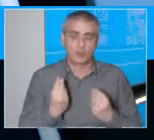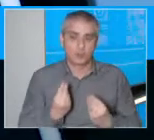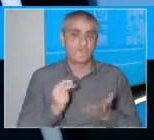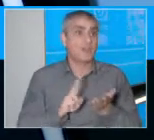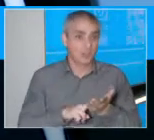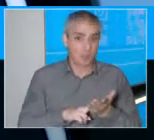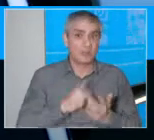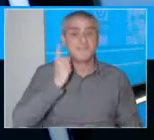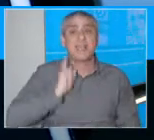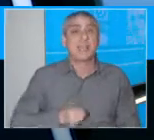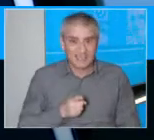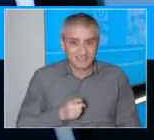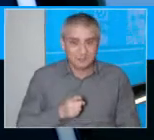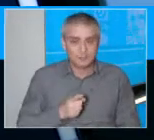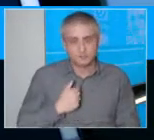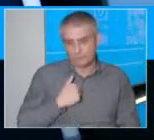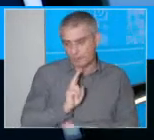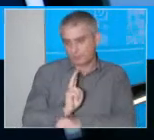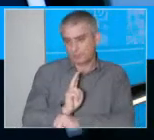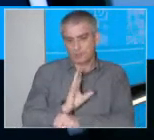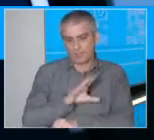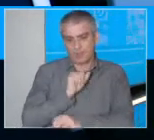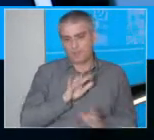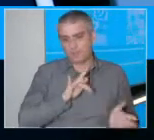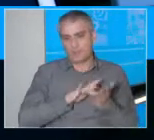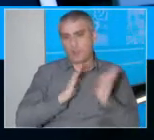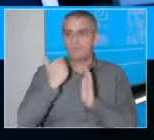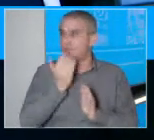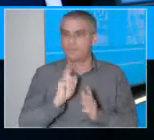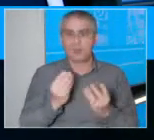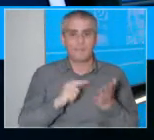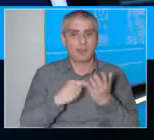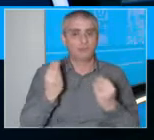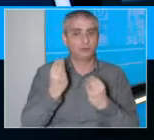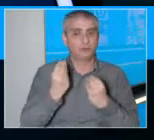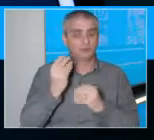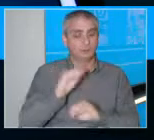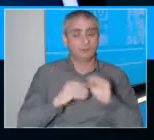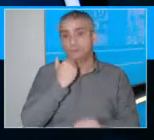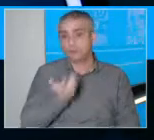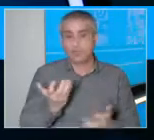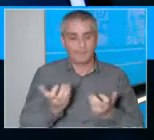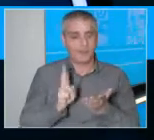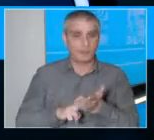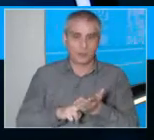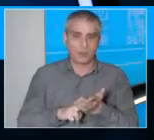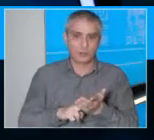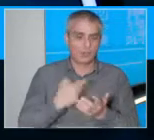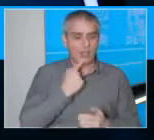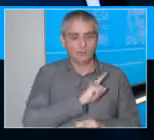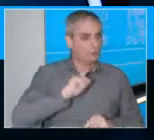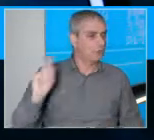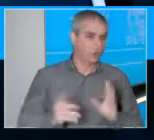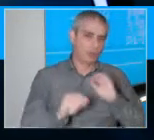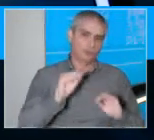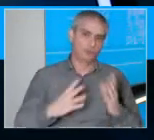ונכון והכרחי, ולהיזהר מאוד מלקחת אותו למקומות רעים. לא בגלל שמישהו עושה שימוש רע בכלי נכון, נאסור עכשיו את כל